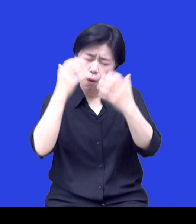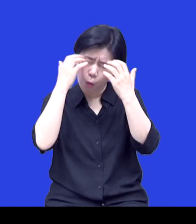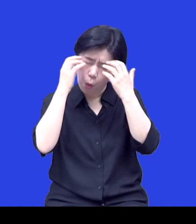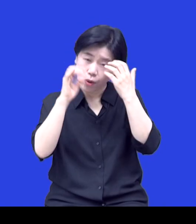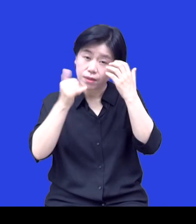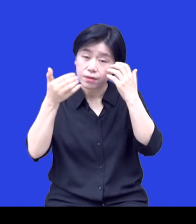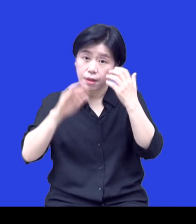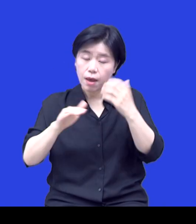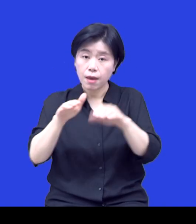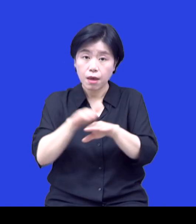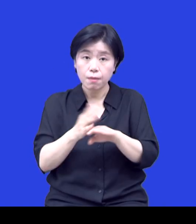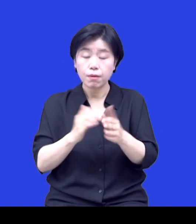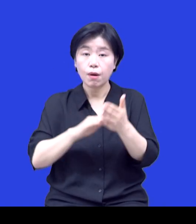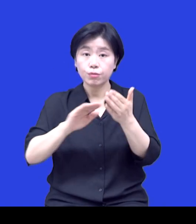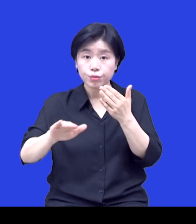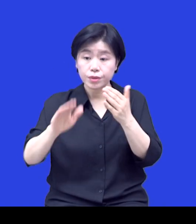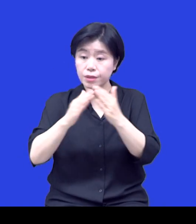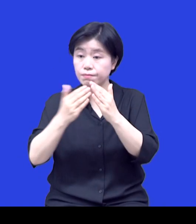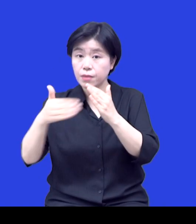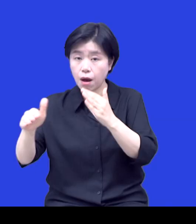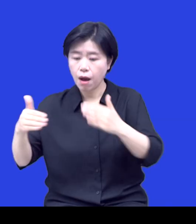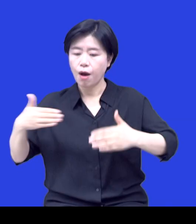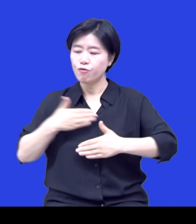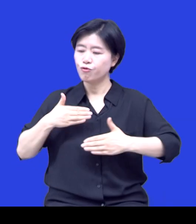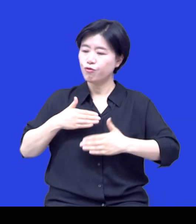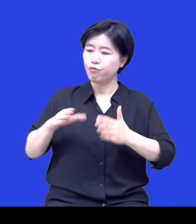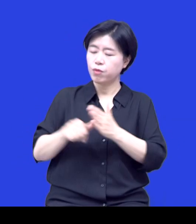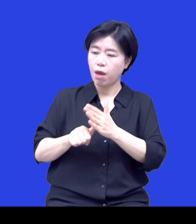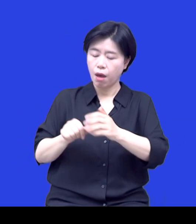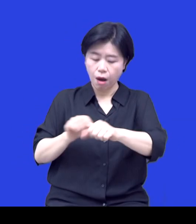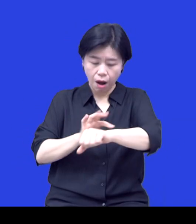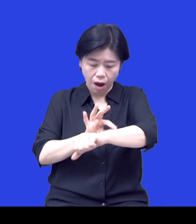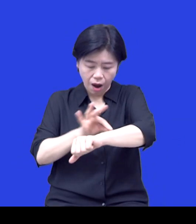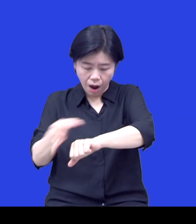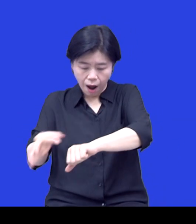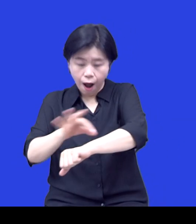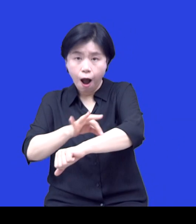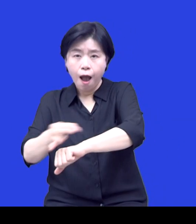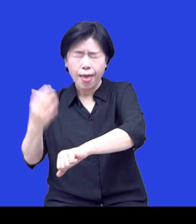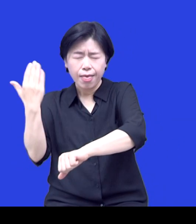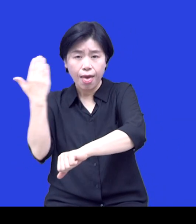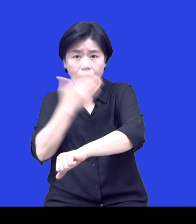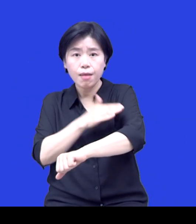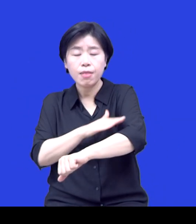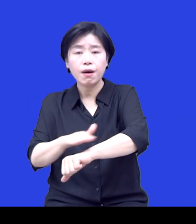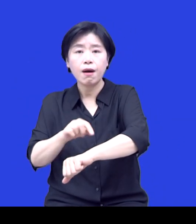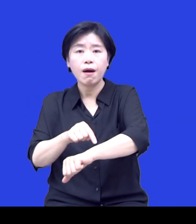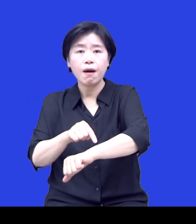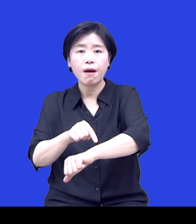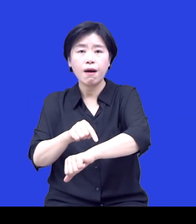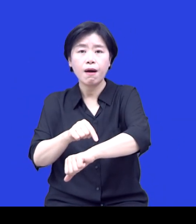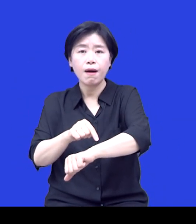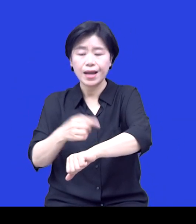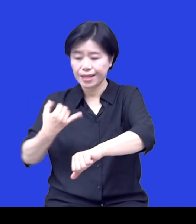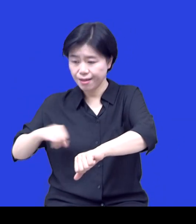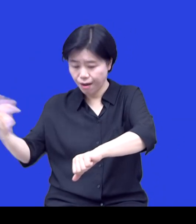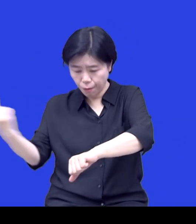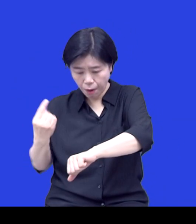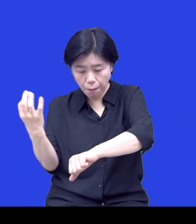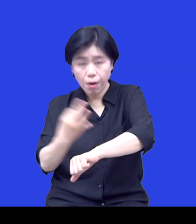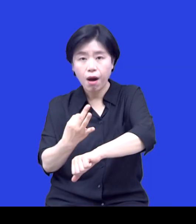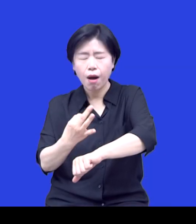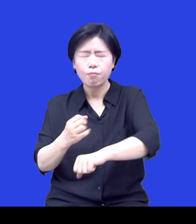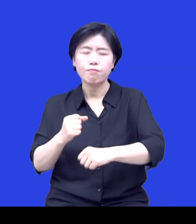피부처럼 본인이 막 비명을 지르니까 예수 안 믿는 딸들이 엄마 왜 그래? 그러고 뛰어보니까 피부가 유리알처럼 된 거예요.